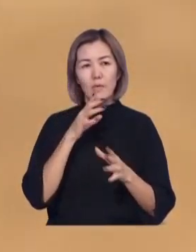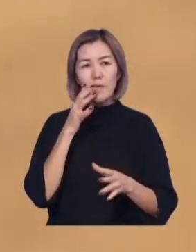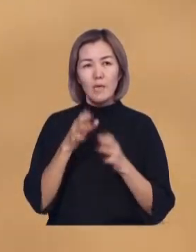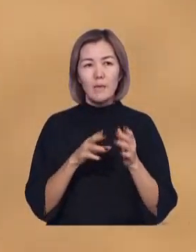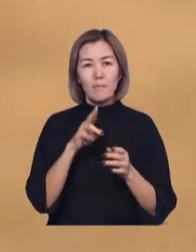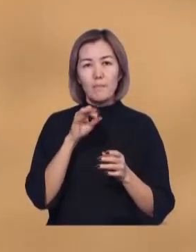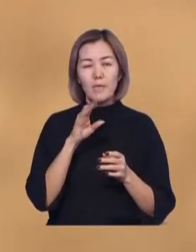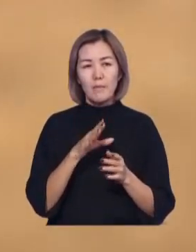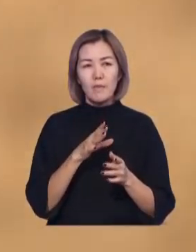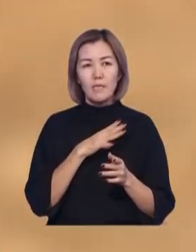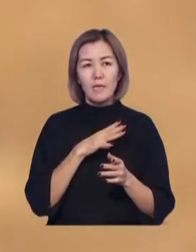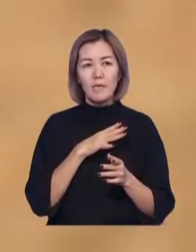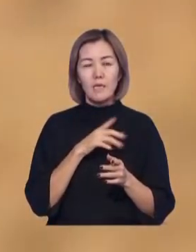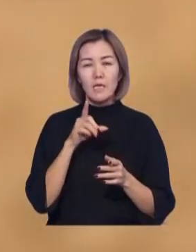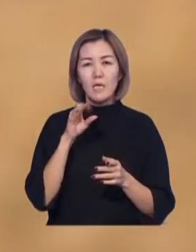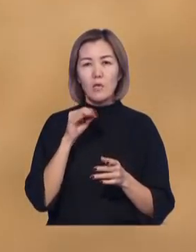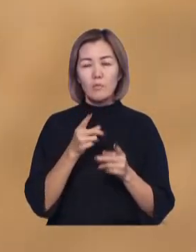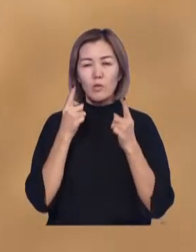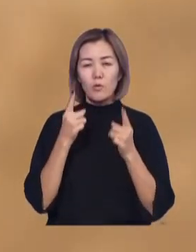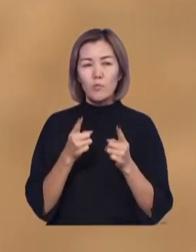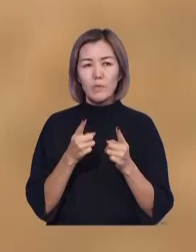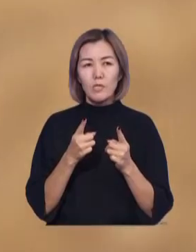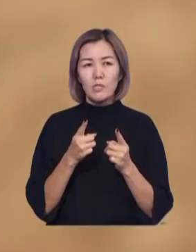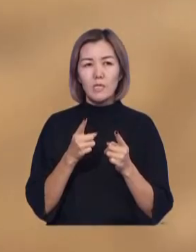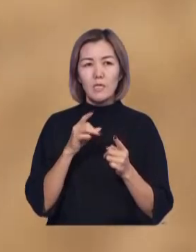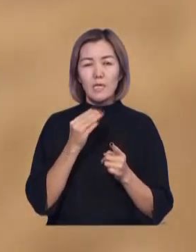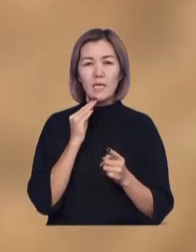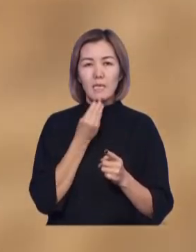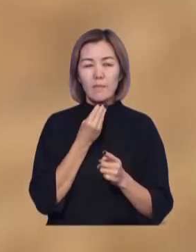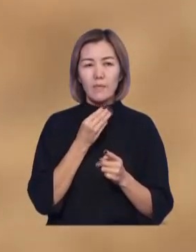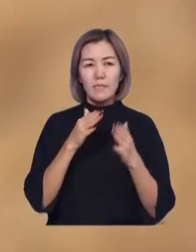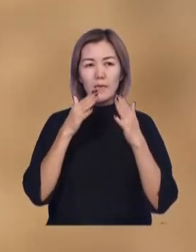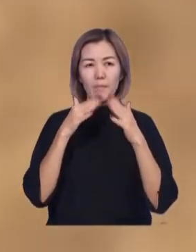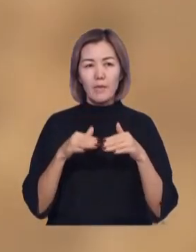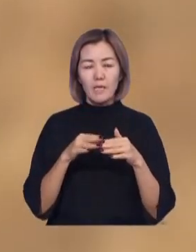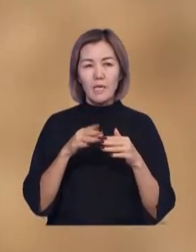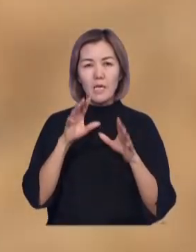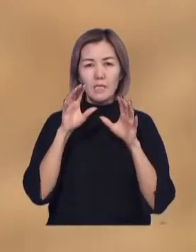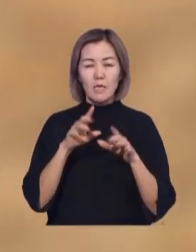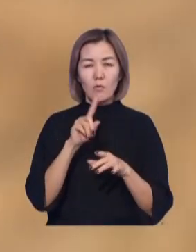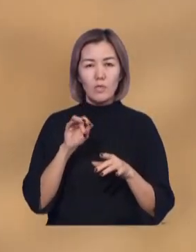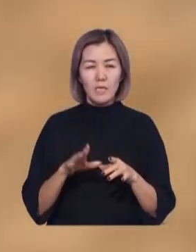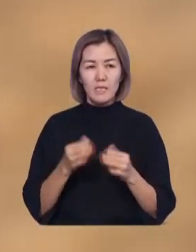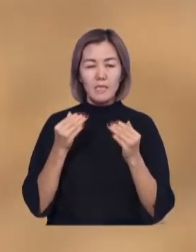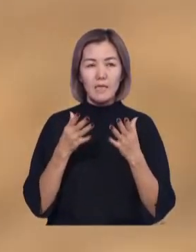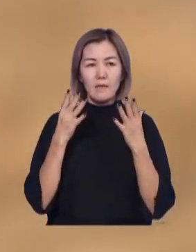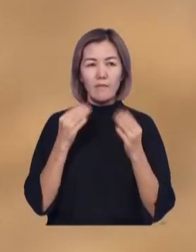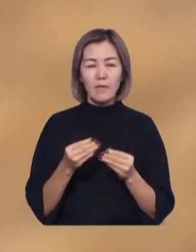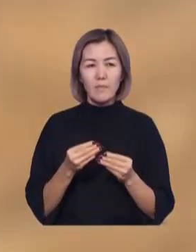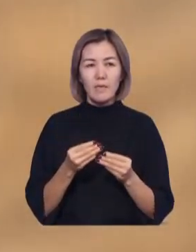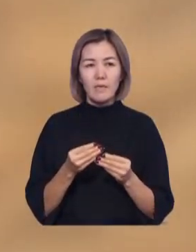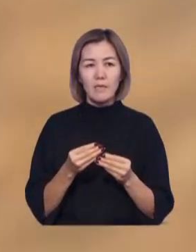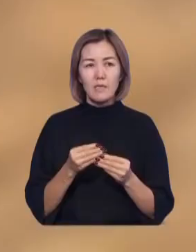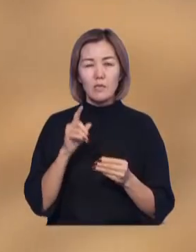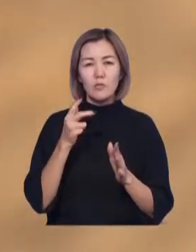Гизы или пирамиду хиопса крупнейшую из египетских пирамид сообщает закон kz в настоящее время подъём на любую из